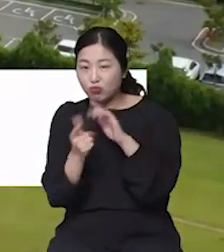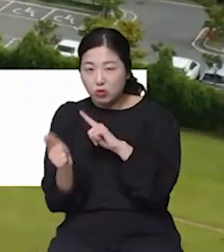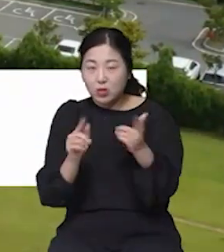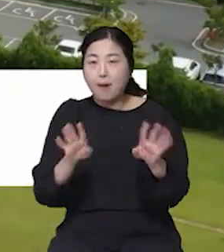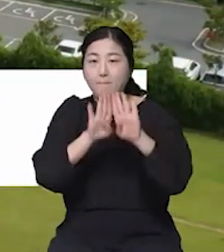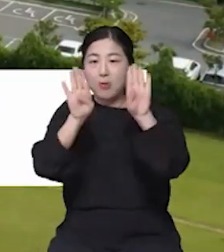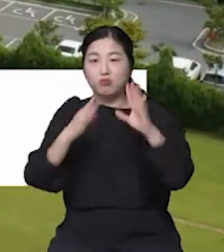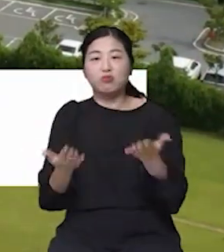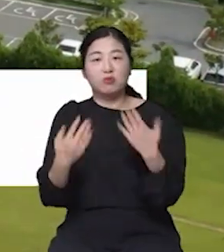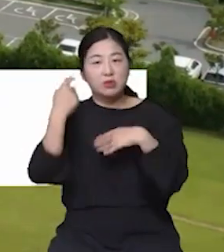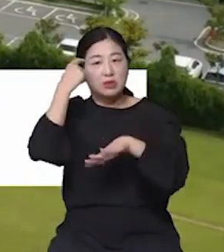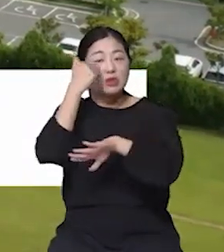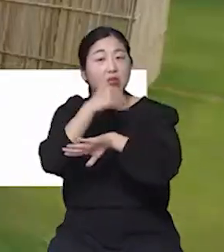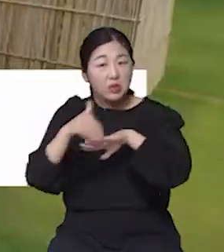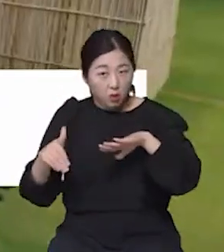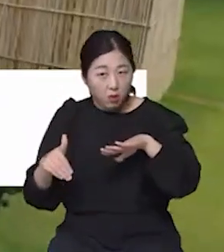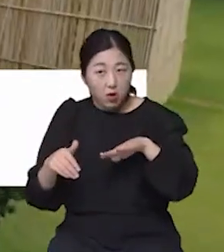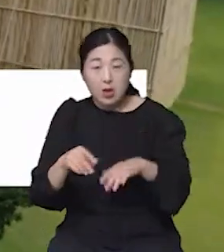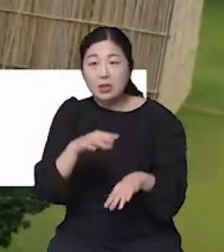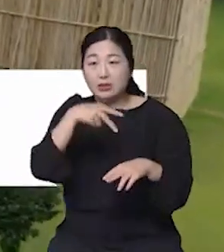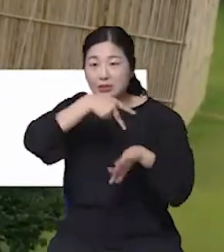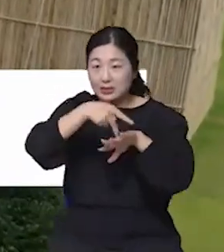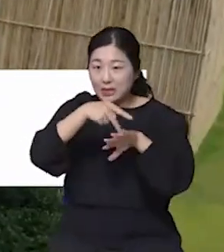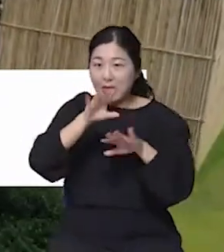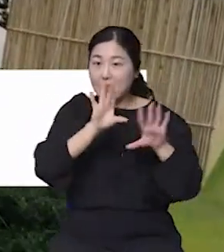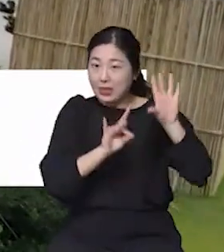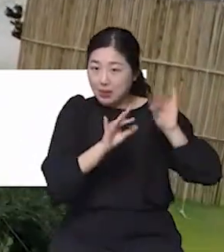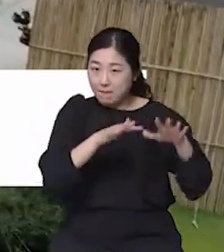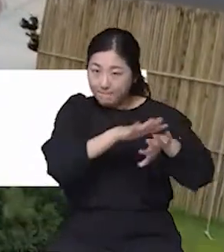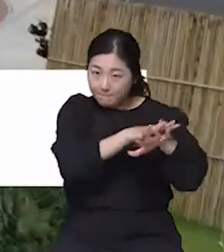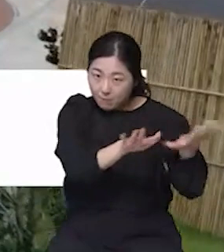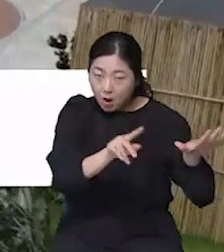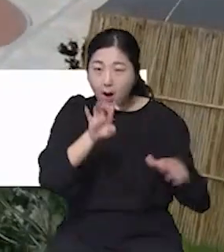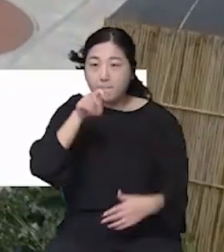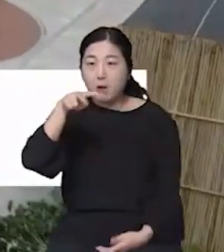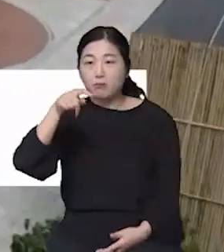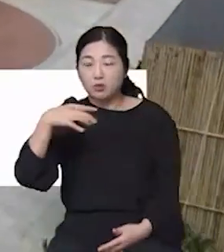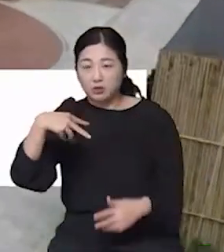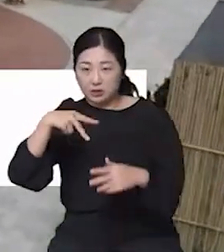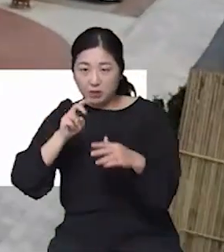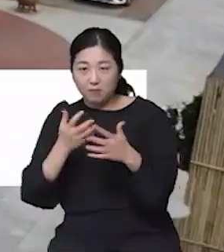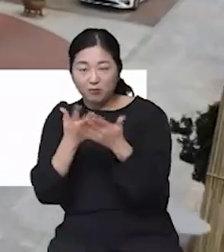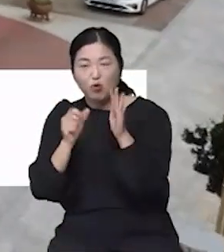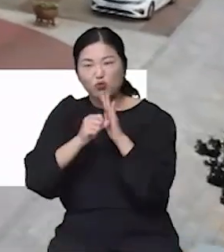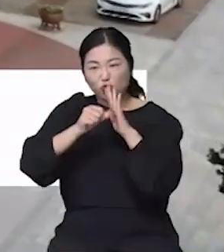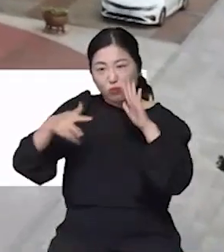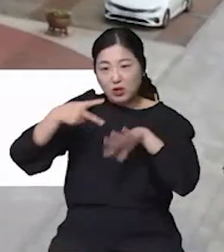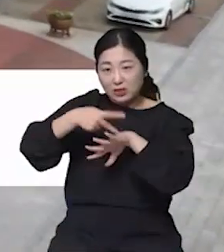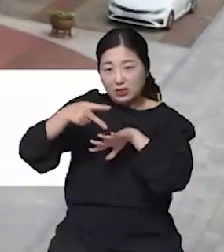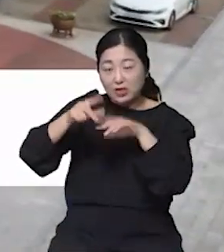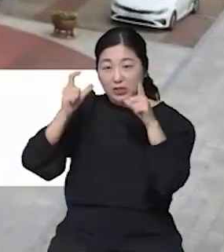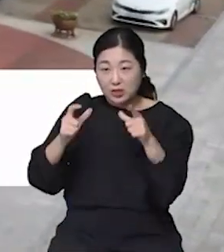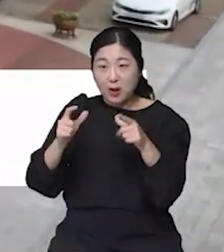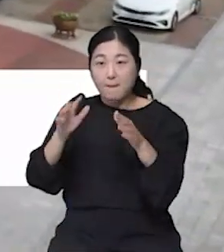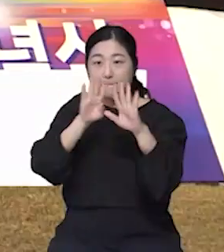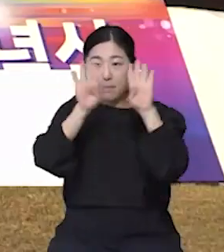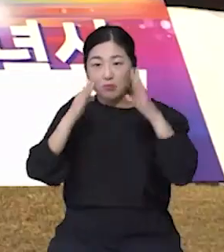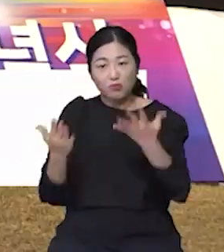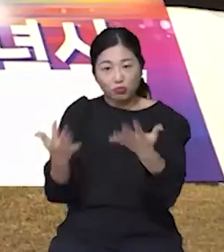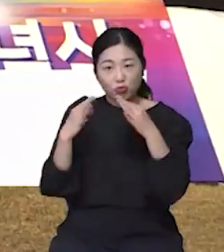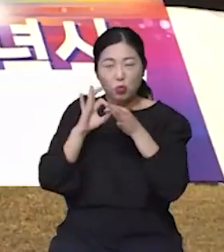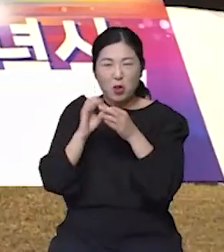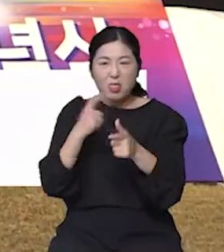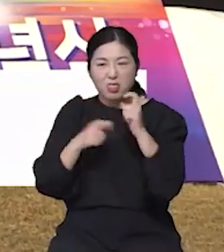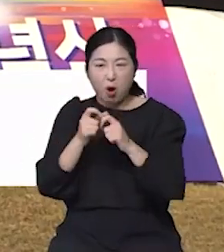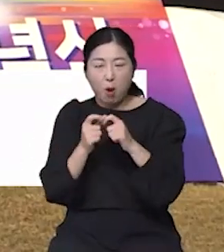유네스코 세계자연유산에 등재된 신안 갯벌과 해안선, 퍼플섬 등을 통해 높아진 신안의 위상이 박물관 유치를 통해 극대화될